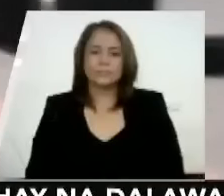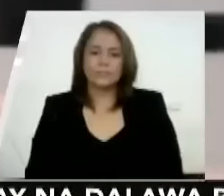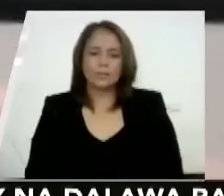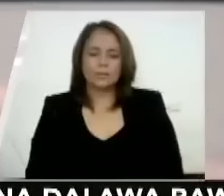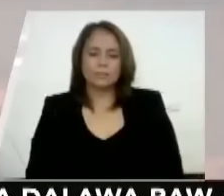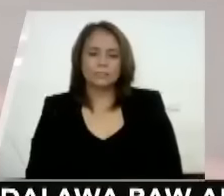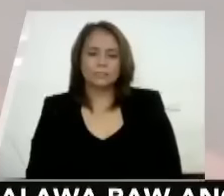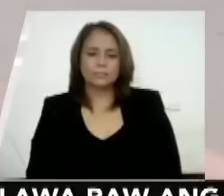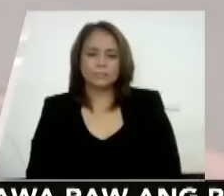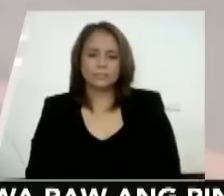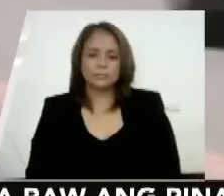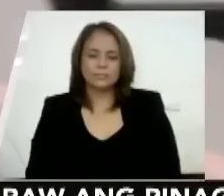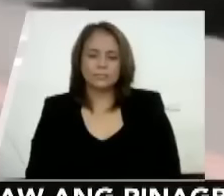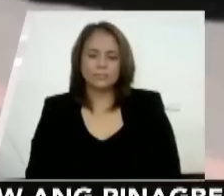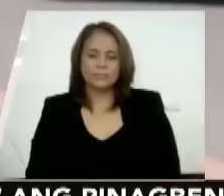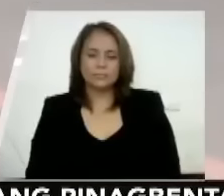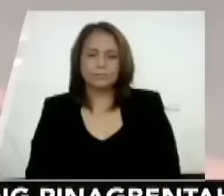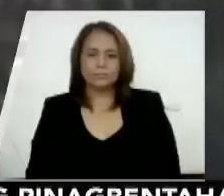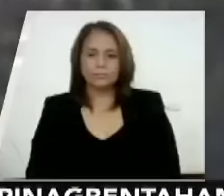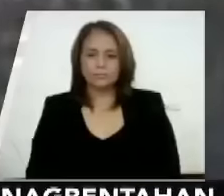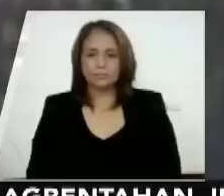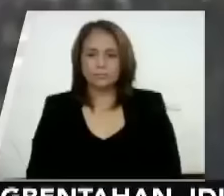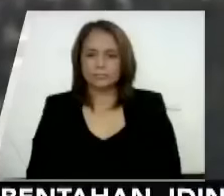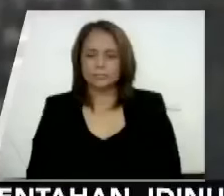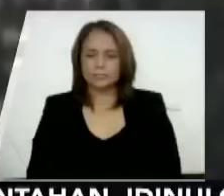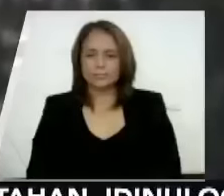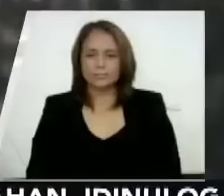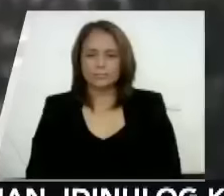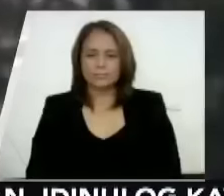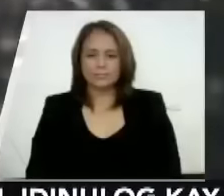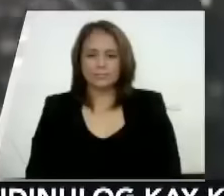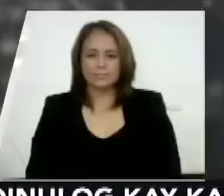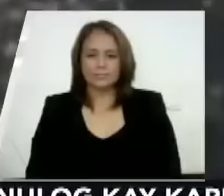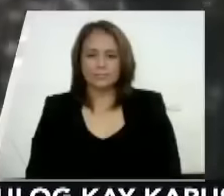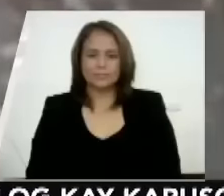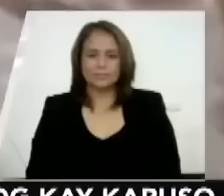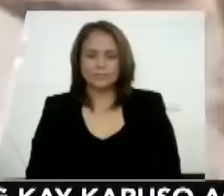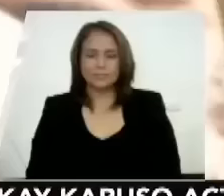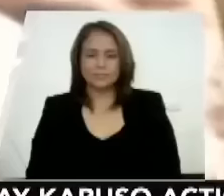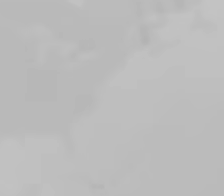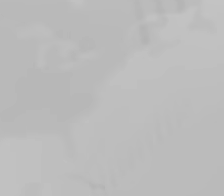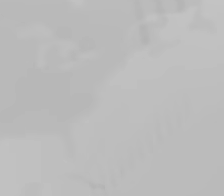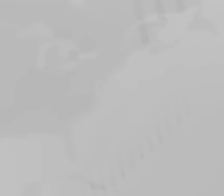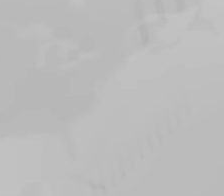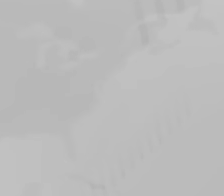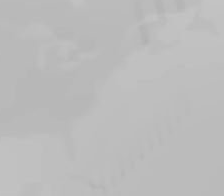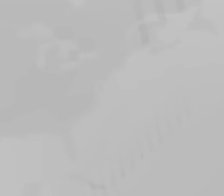Luna ng GMA Regional TV 1 North Central Luzon, nakatutok 24 oras.